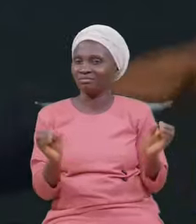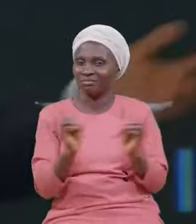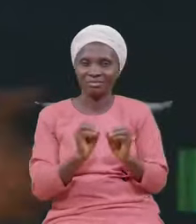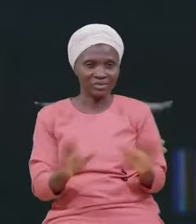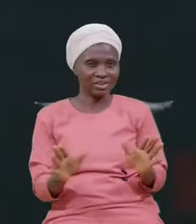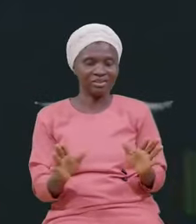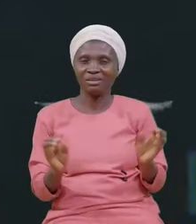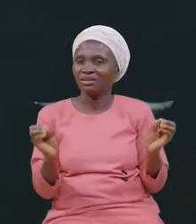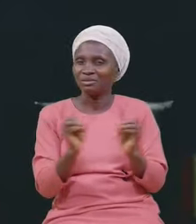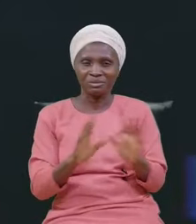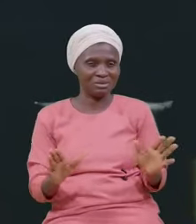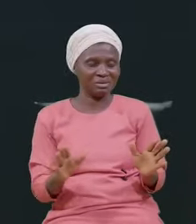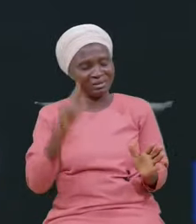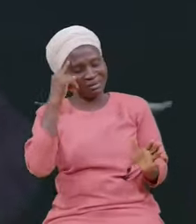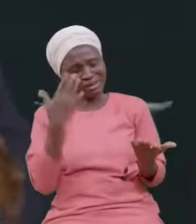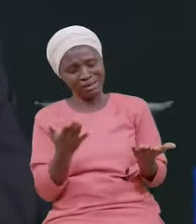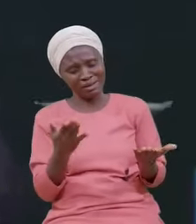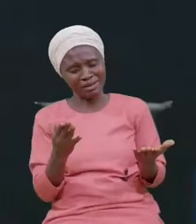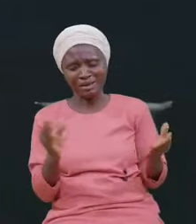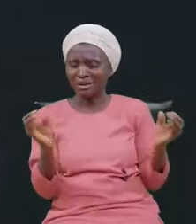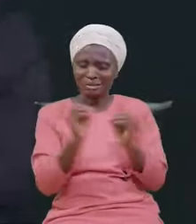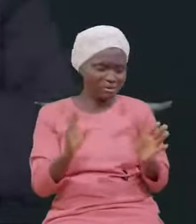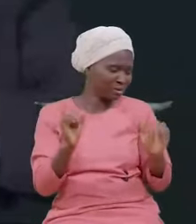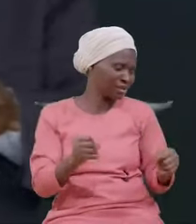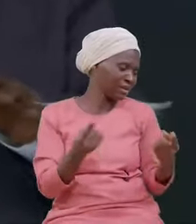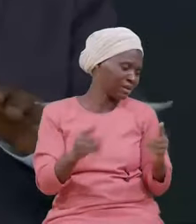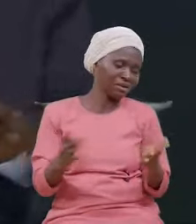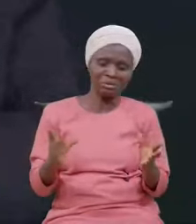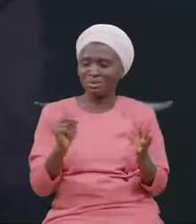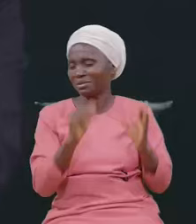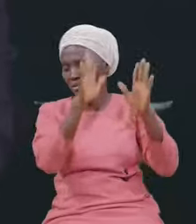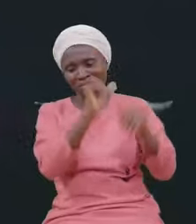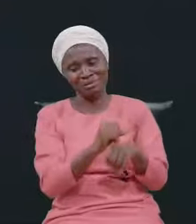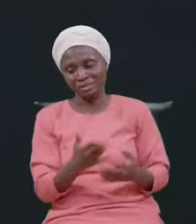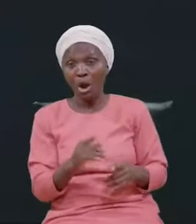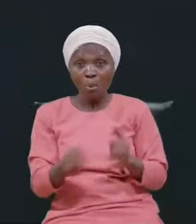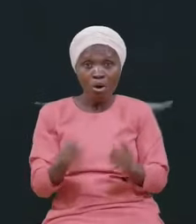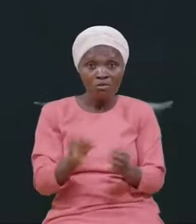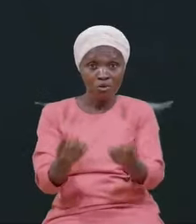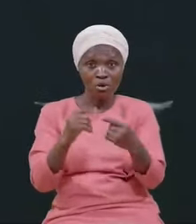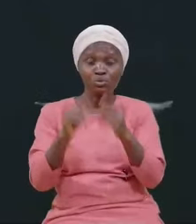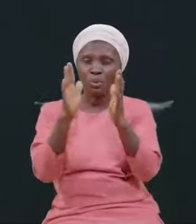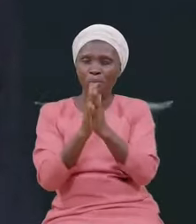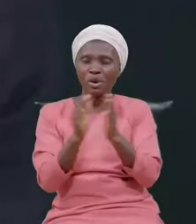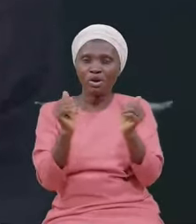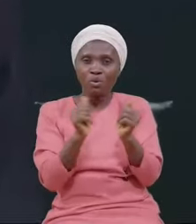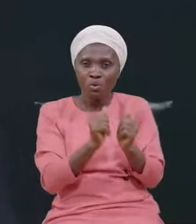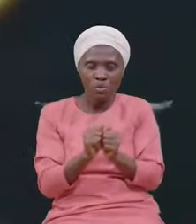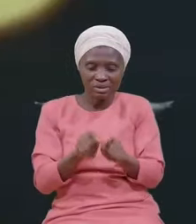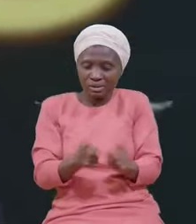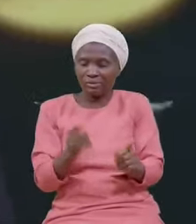rien ne va encore arriver. Mais quand tu viens dans la prière avec un esprit différent, par la foi, tu